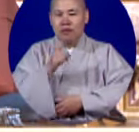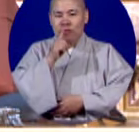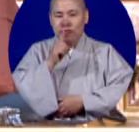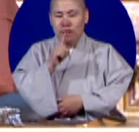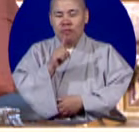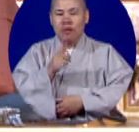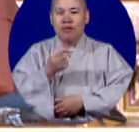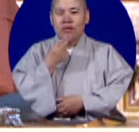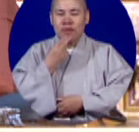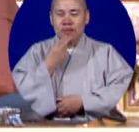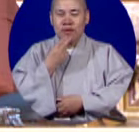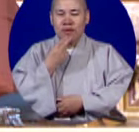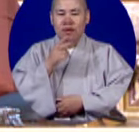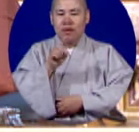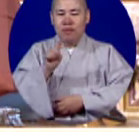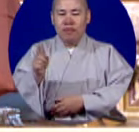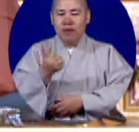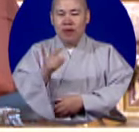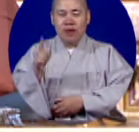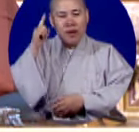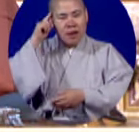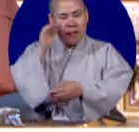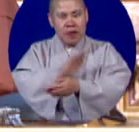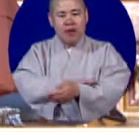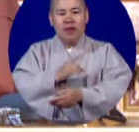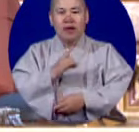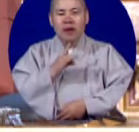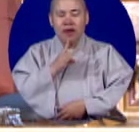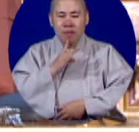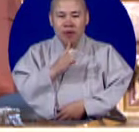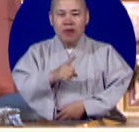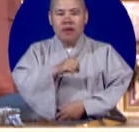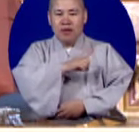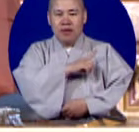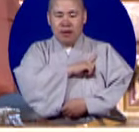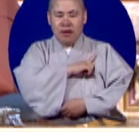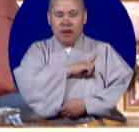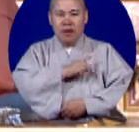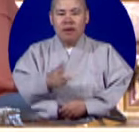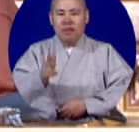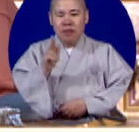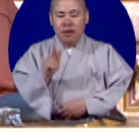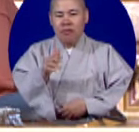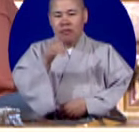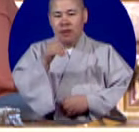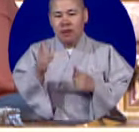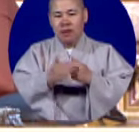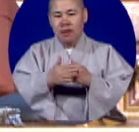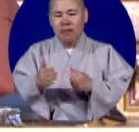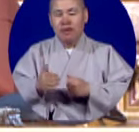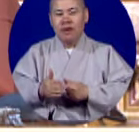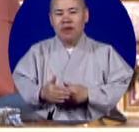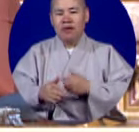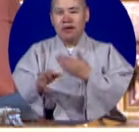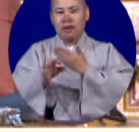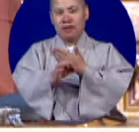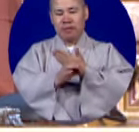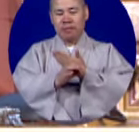마하바냐바라밀, 그 바냐가 제1바라밀이라고 그랬습니다. 그러면